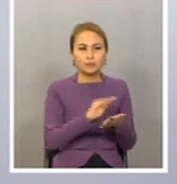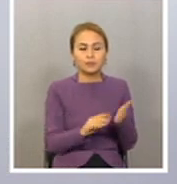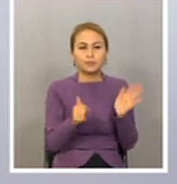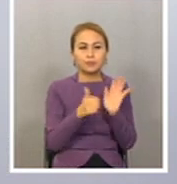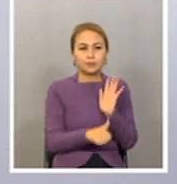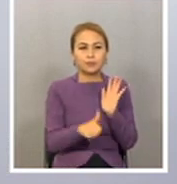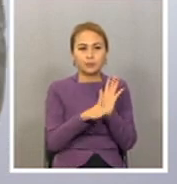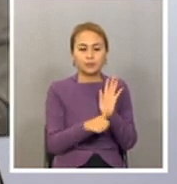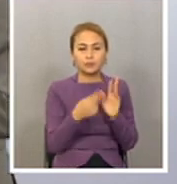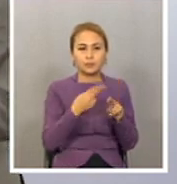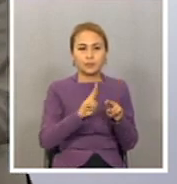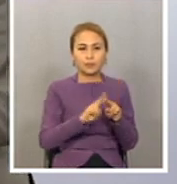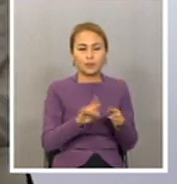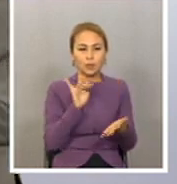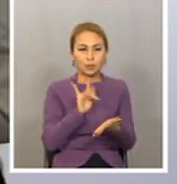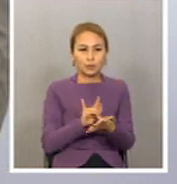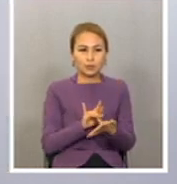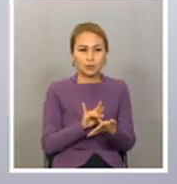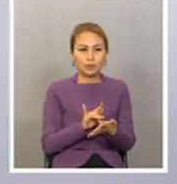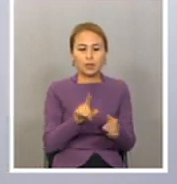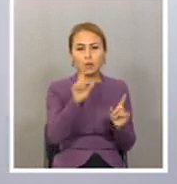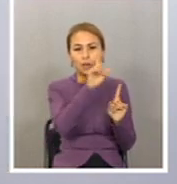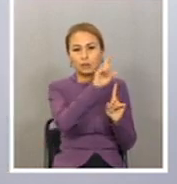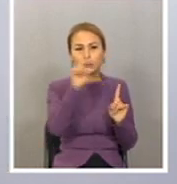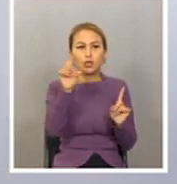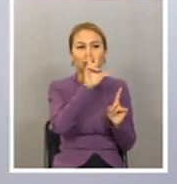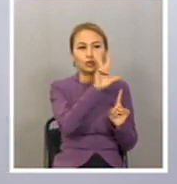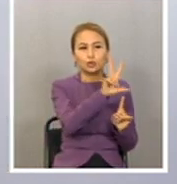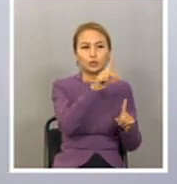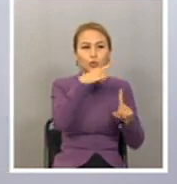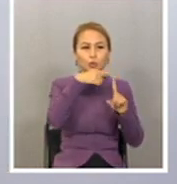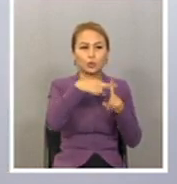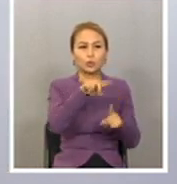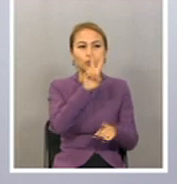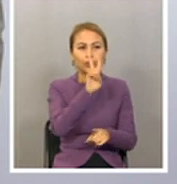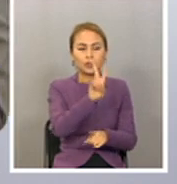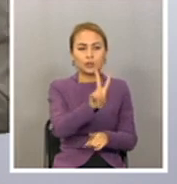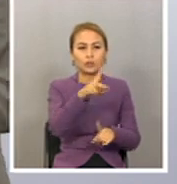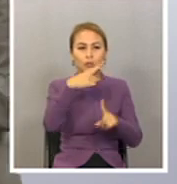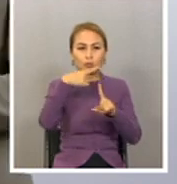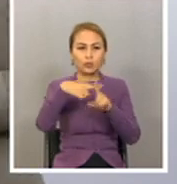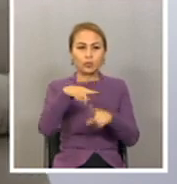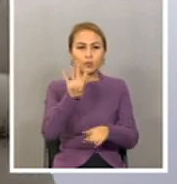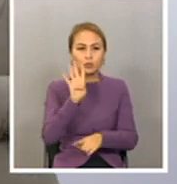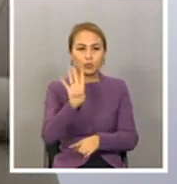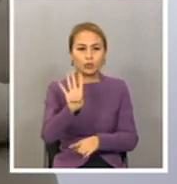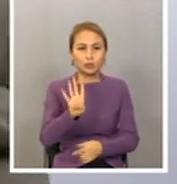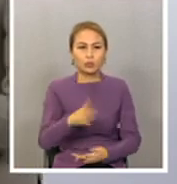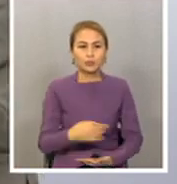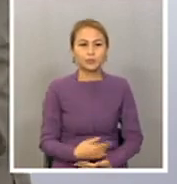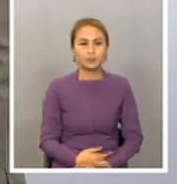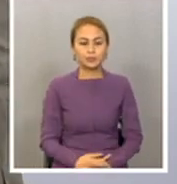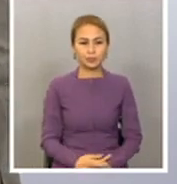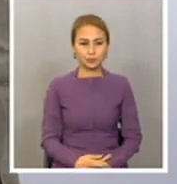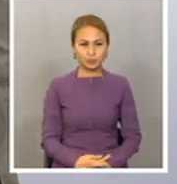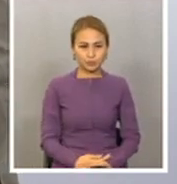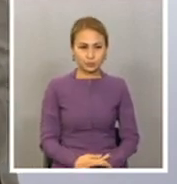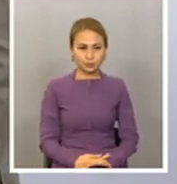бізде ортақ бөлім болды, ал алымында 3, 2 және 4-тің қосындысы. Ал